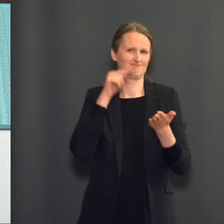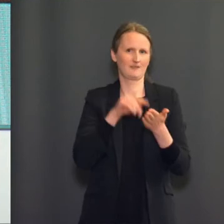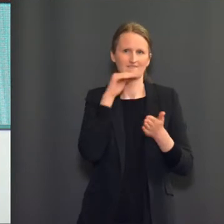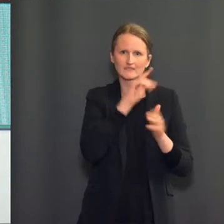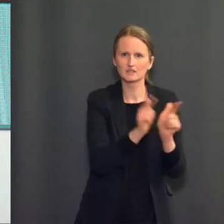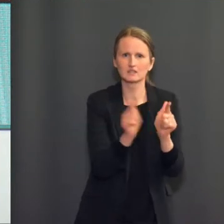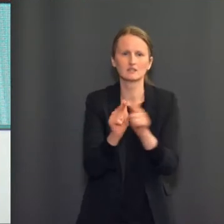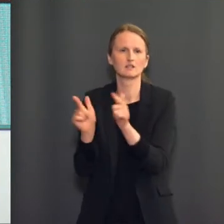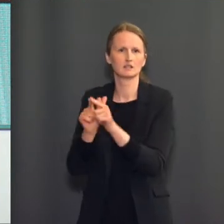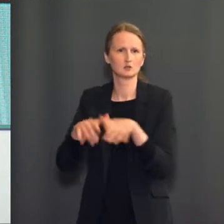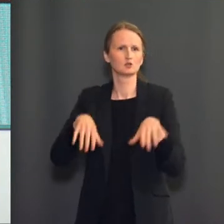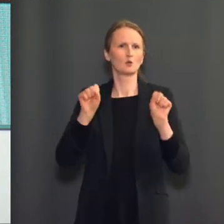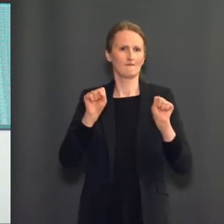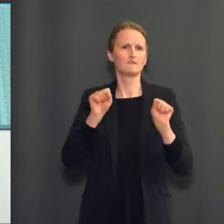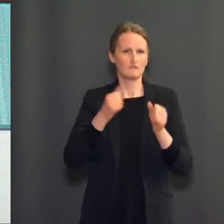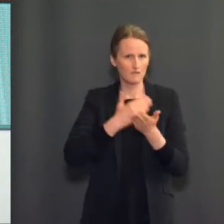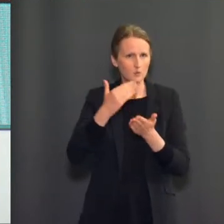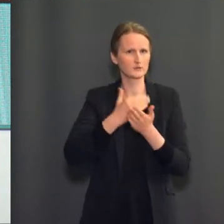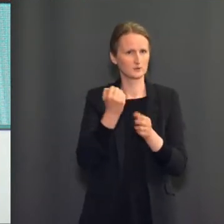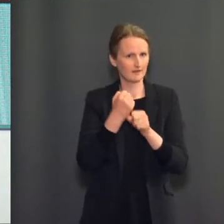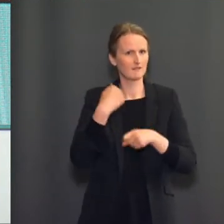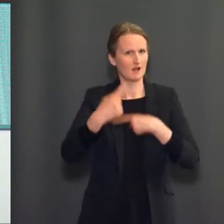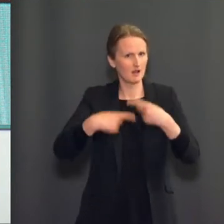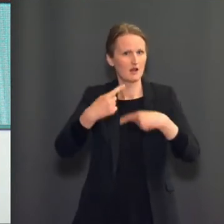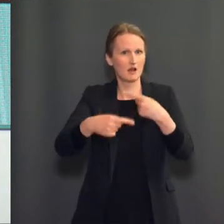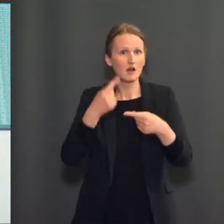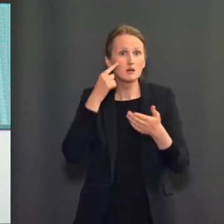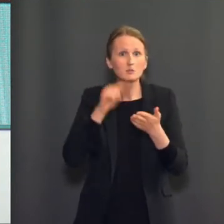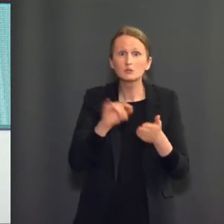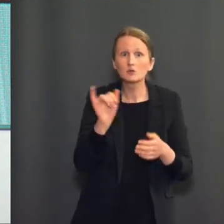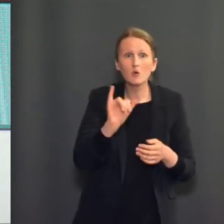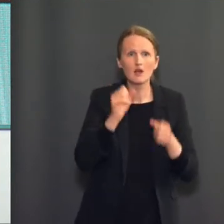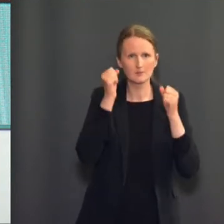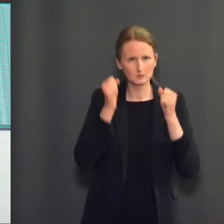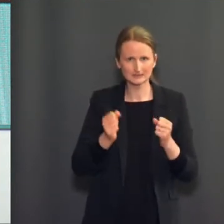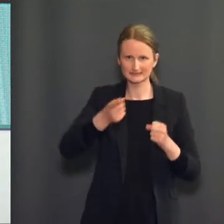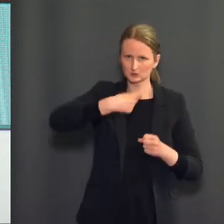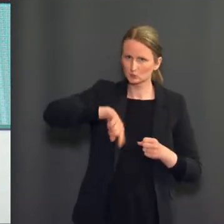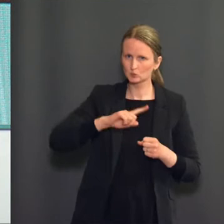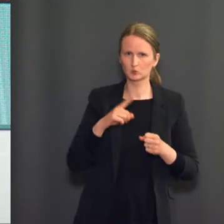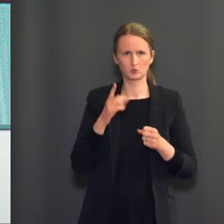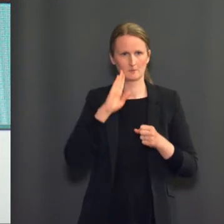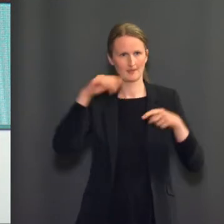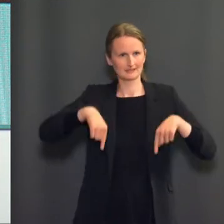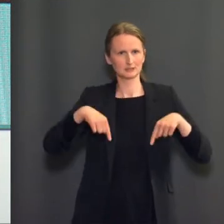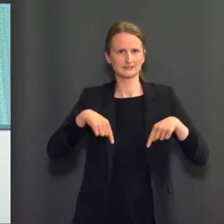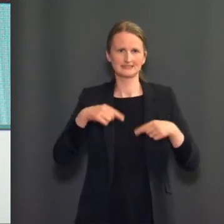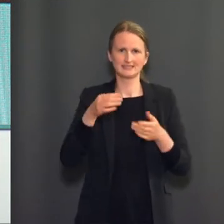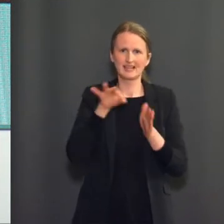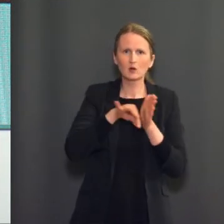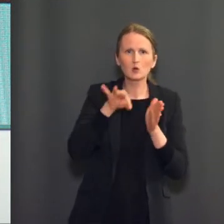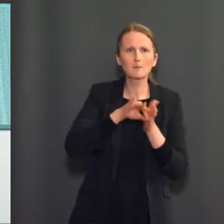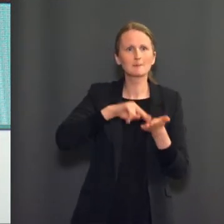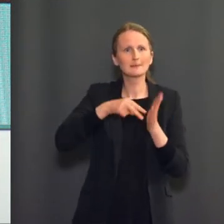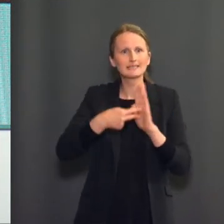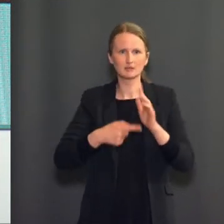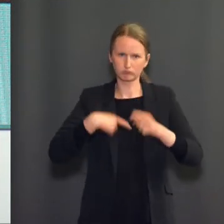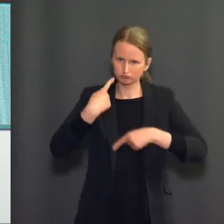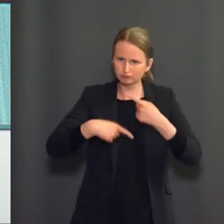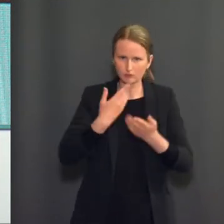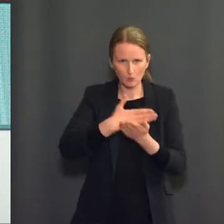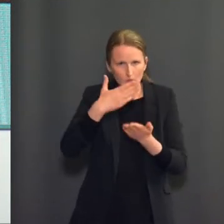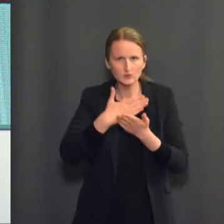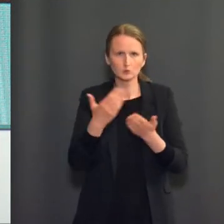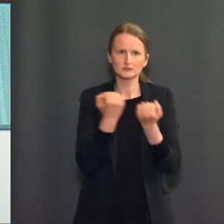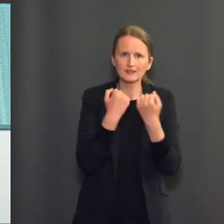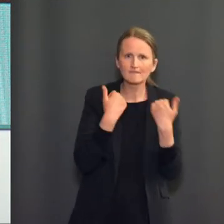outil important pour garantir la continuité de notre économie et des services fournis à la population.